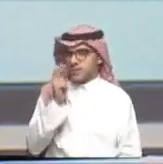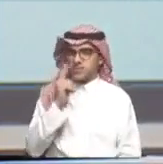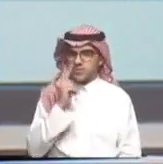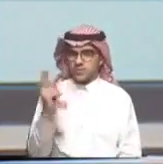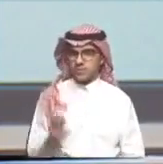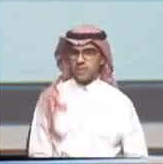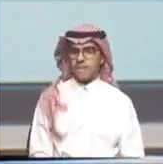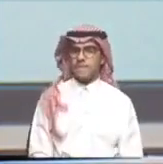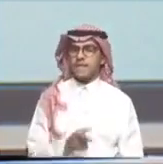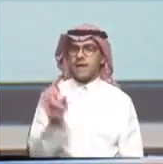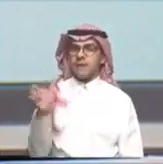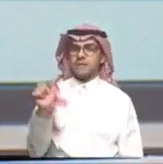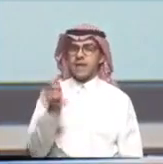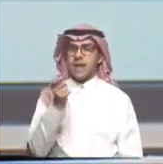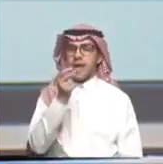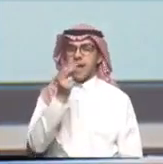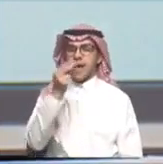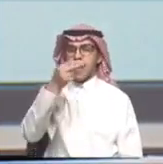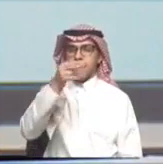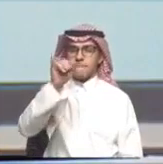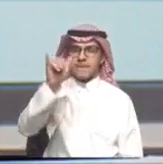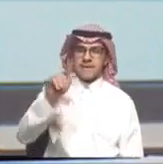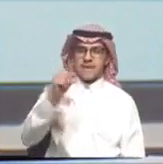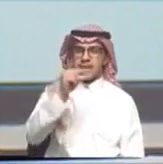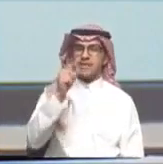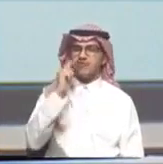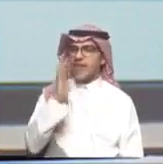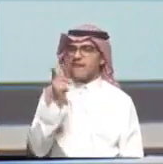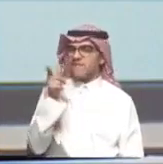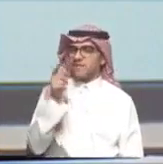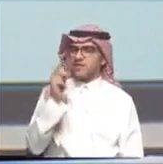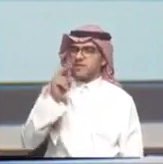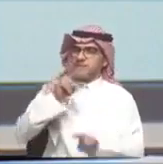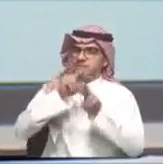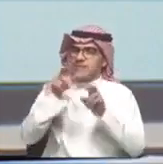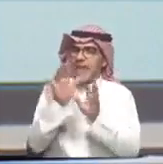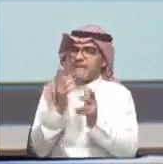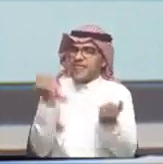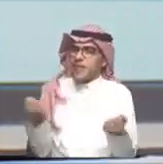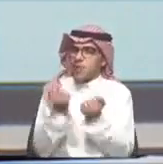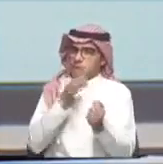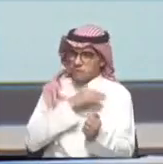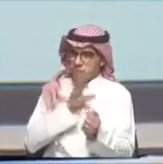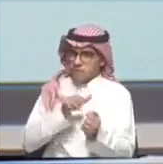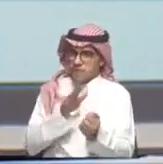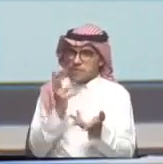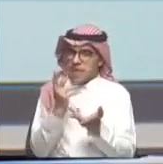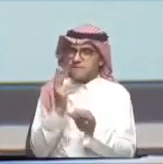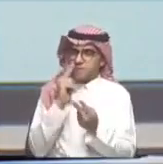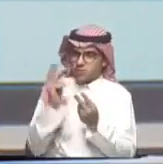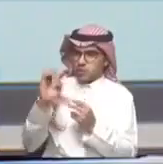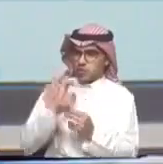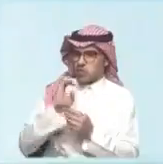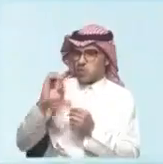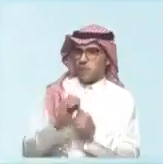عميد حسن، مساء الخير، وكيف تابعتم تمرين درع الخليجي المشترك واحد وأيضا انعكاساته على الأمن والاستقرار في